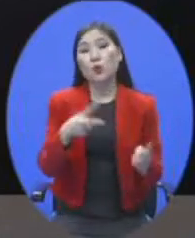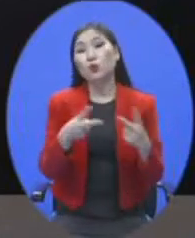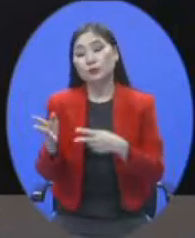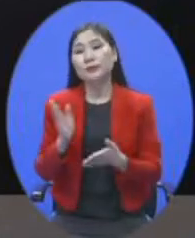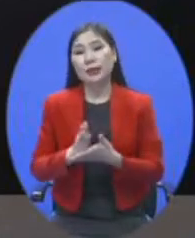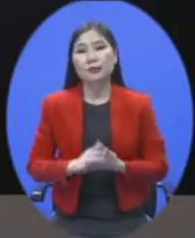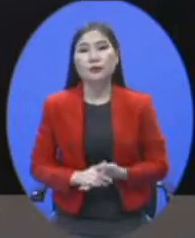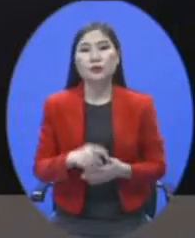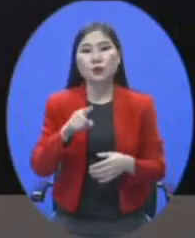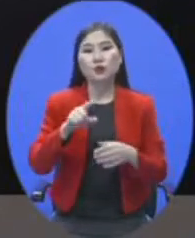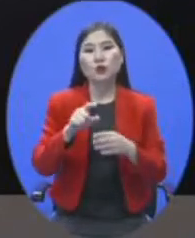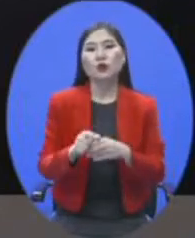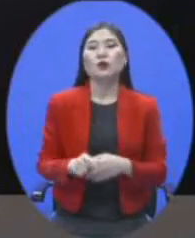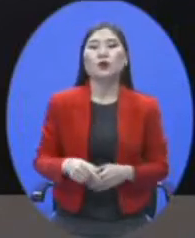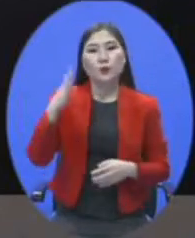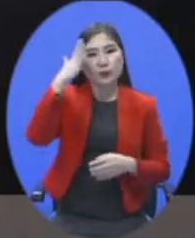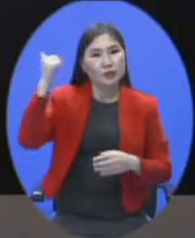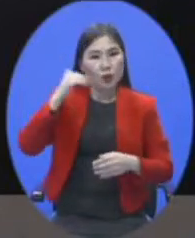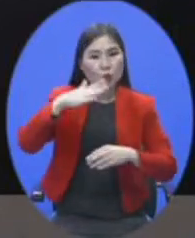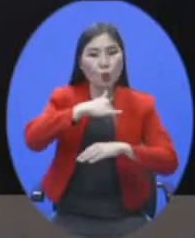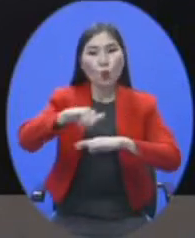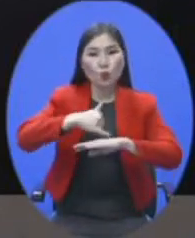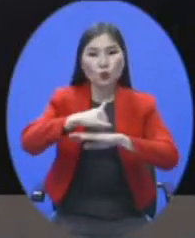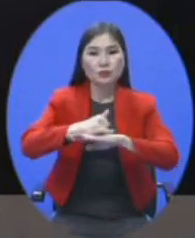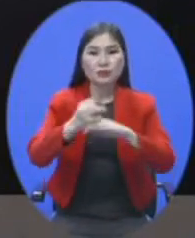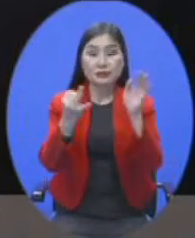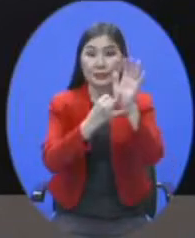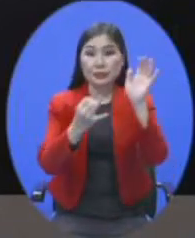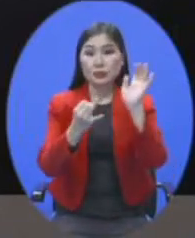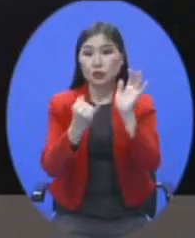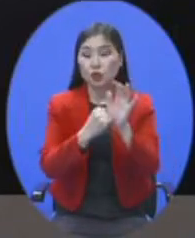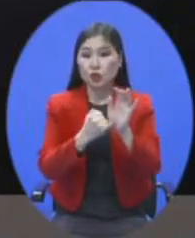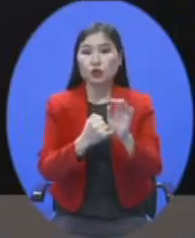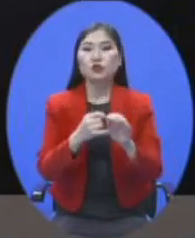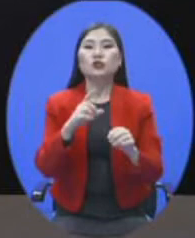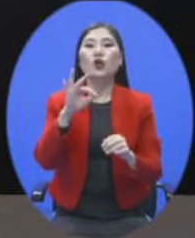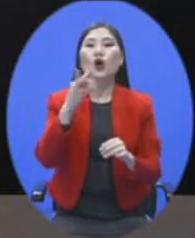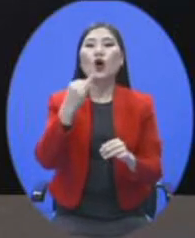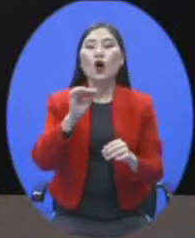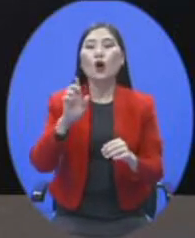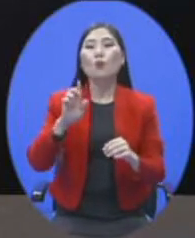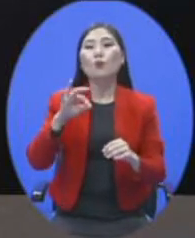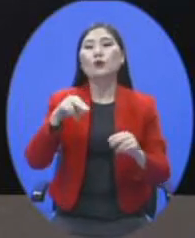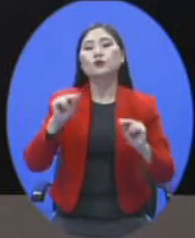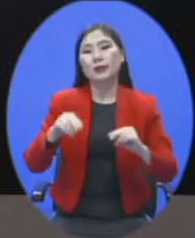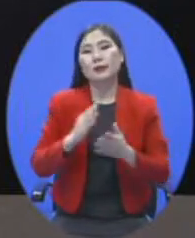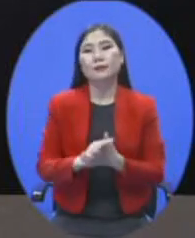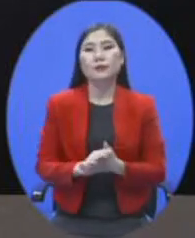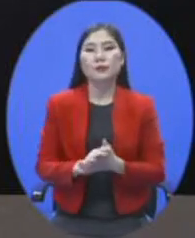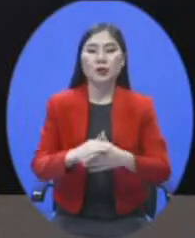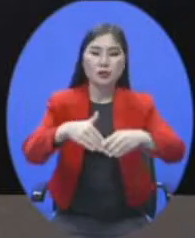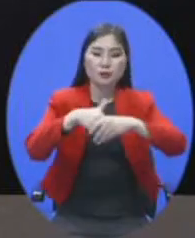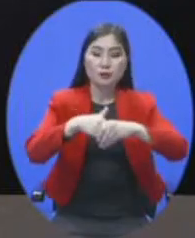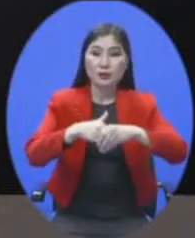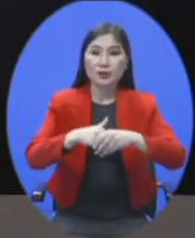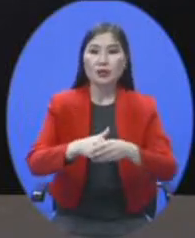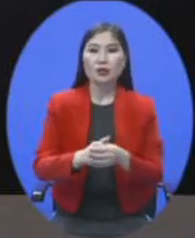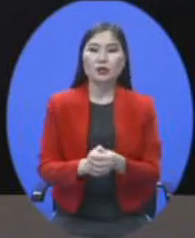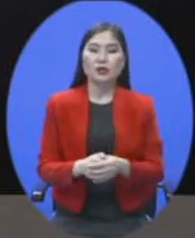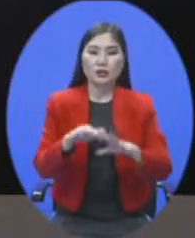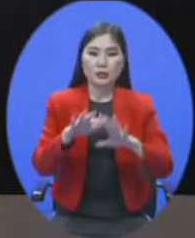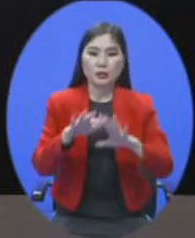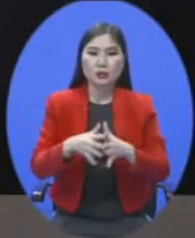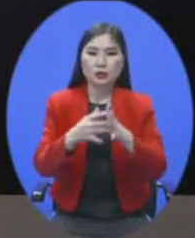мэдэрлэж байна. Уг нэрмдэх социалист Вьетнам улс тусгаар тогтносны 77 жил энэ тохиож байна. Манай улс тус улстай дипломат харилцаа